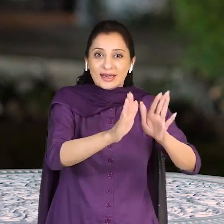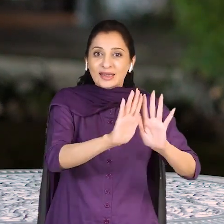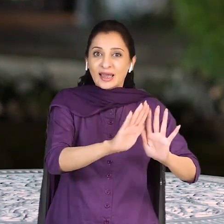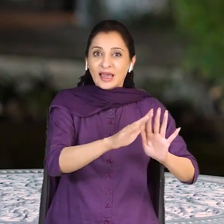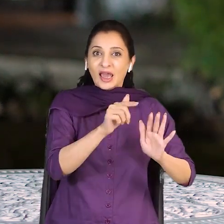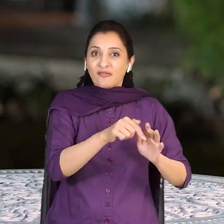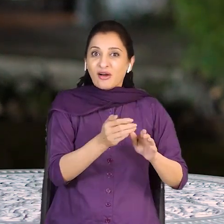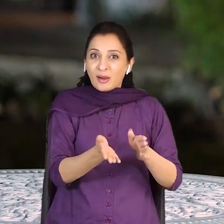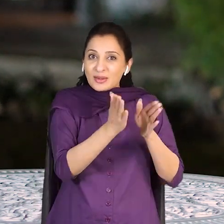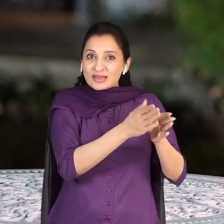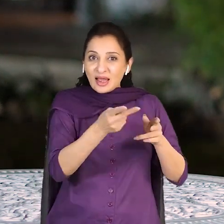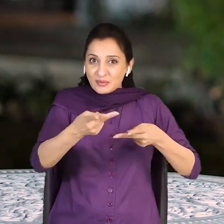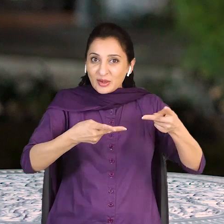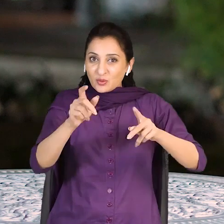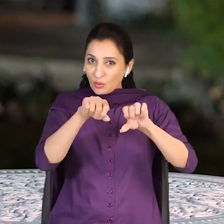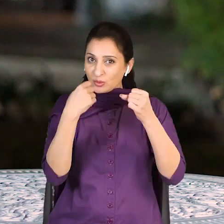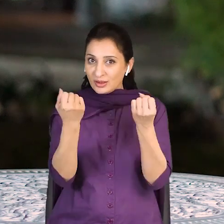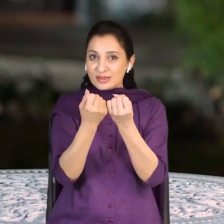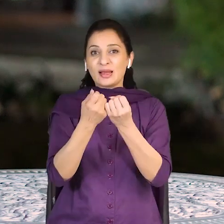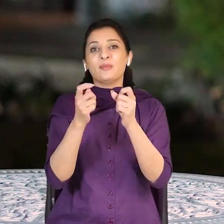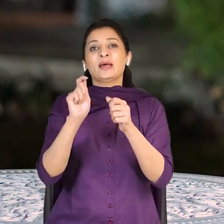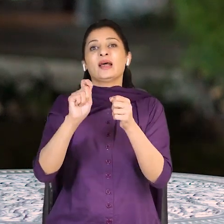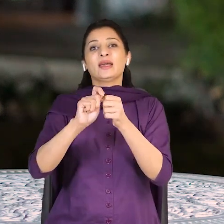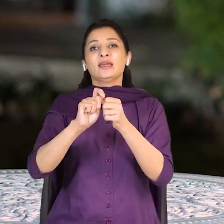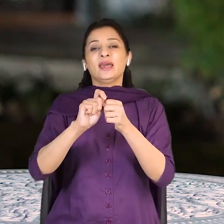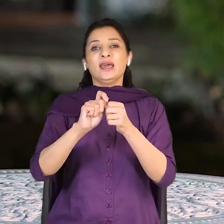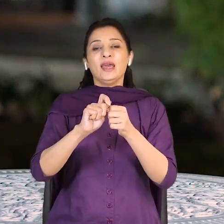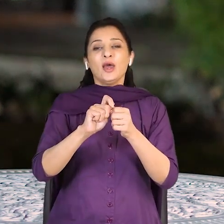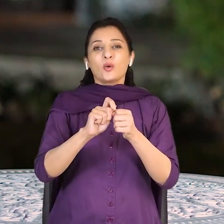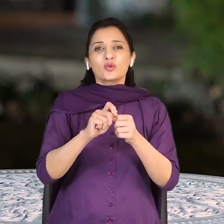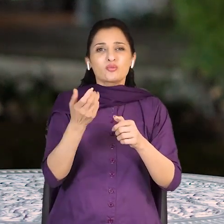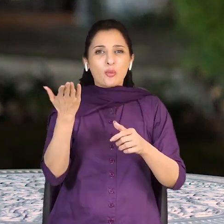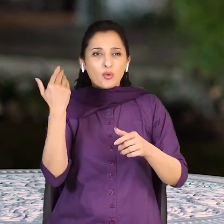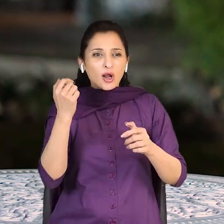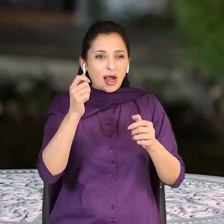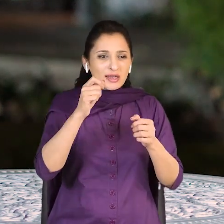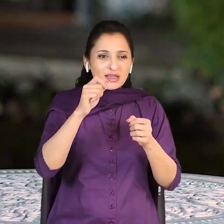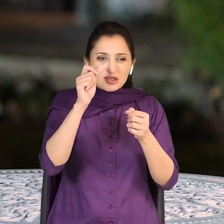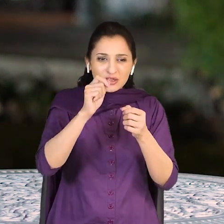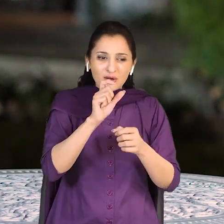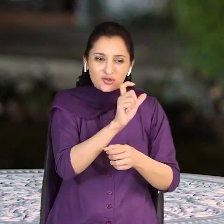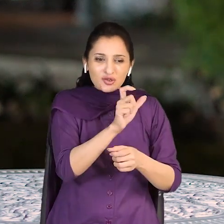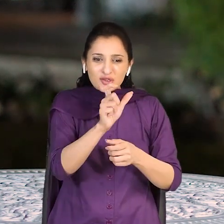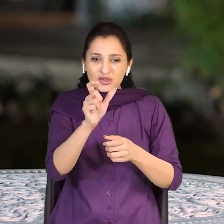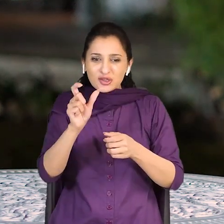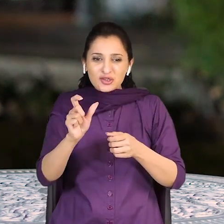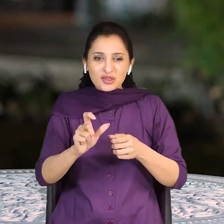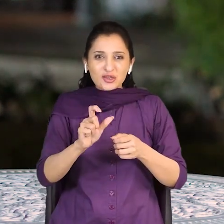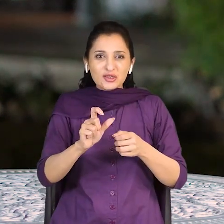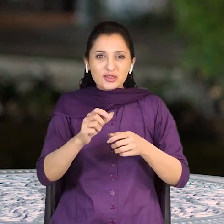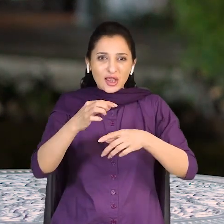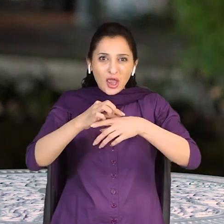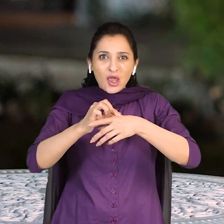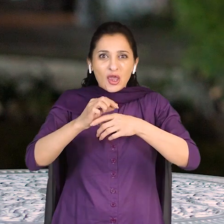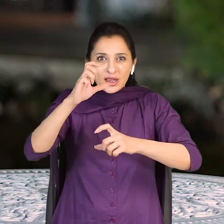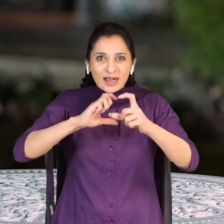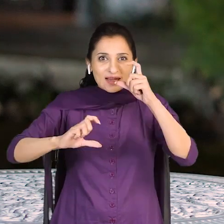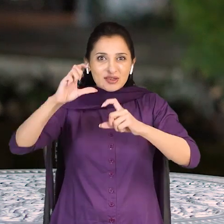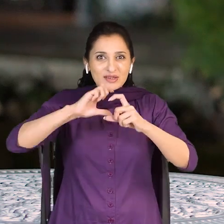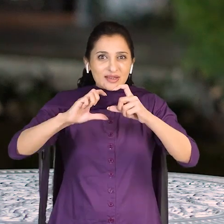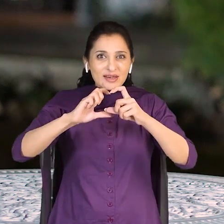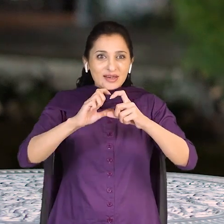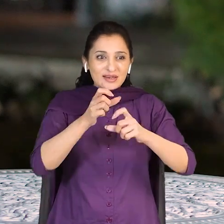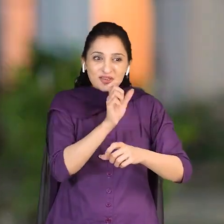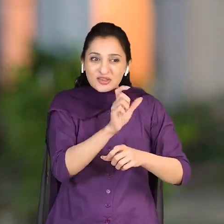पे एक हेरिटेज साइट पे एक सोवेनिर शॉप भी डेवलप कर ली है इतने अरसे में, जो कि एक पहली